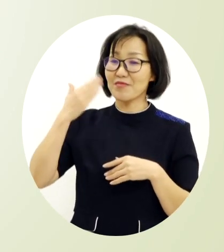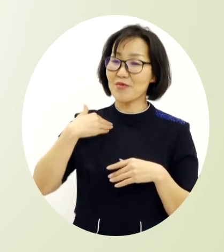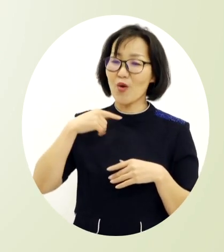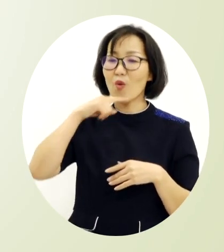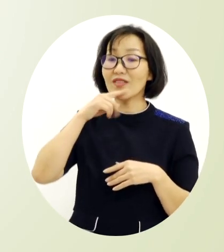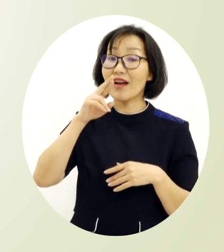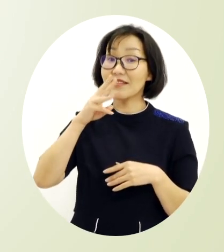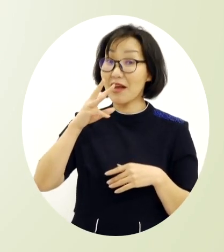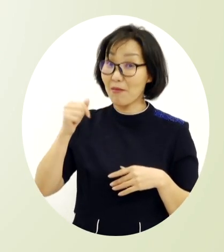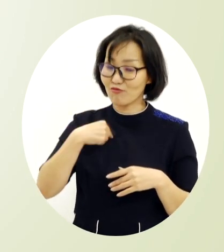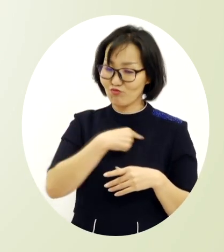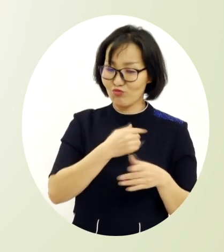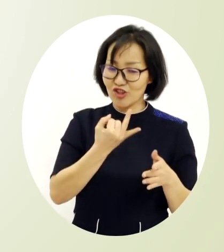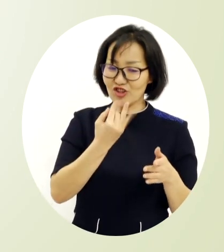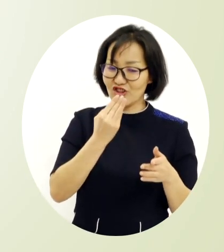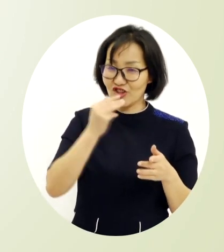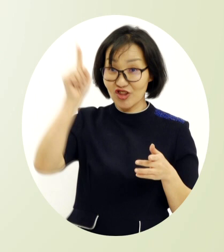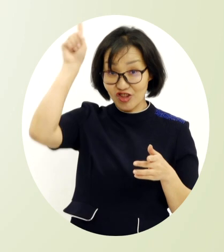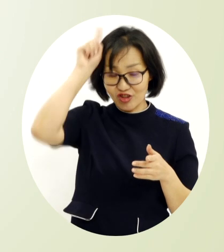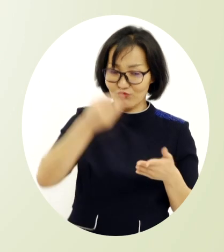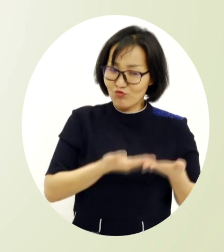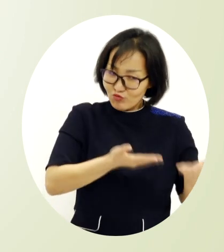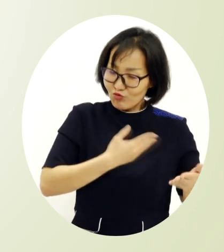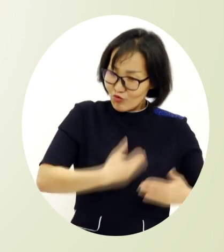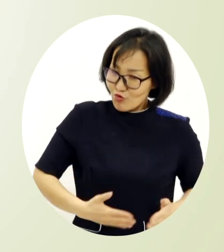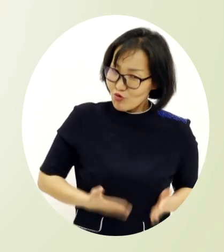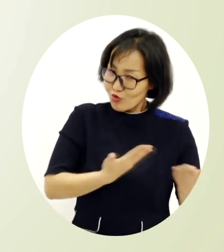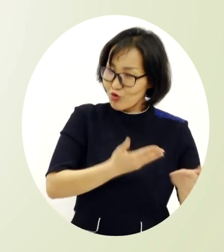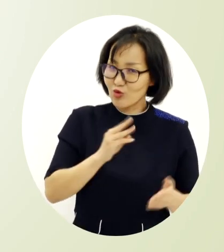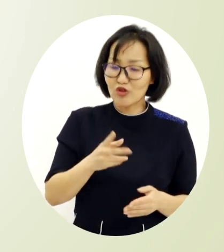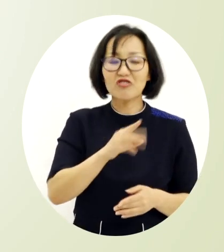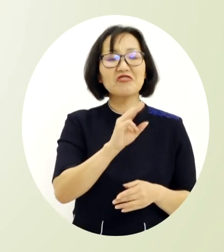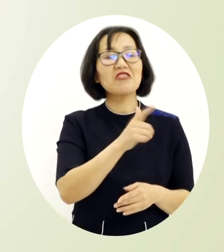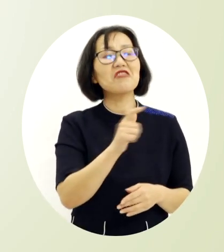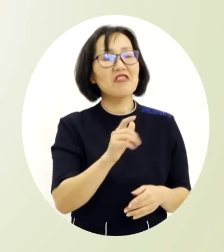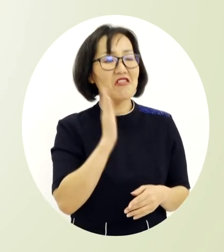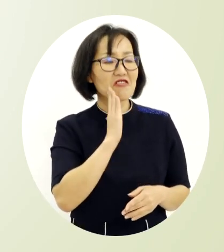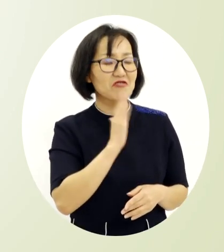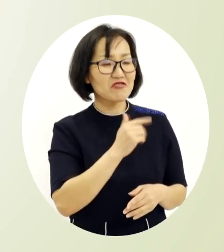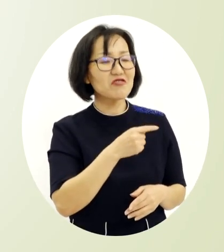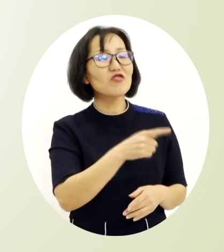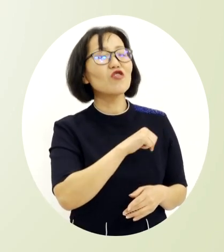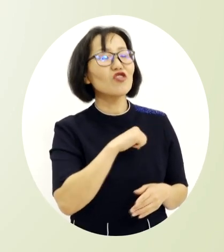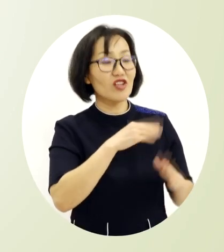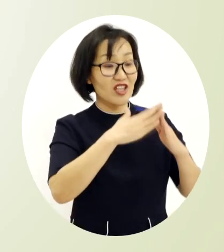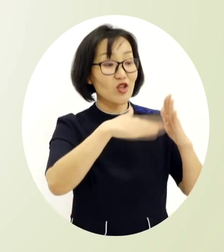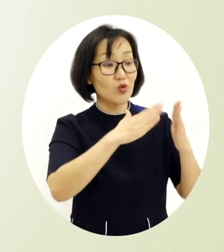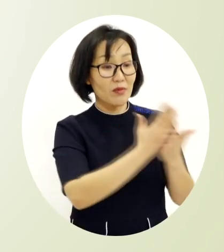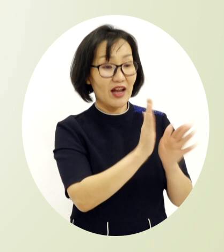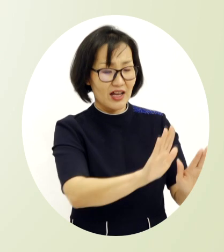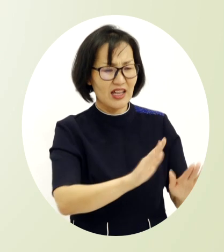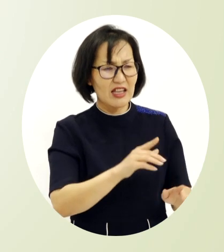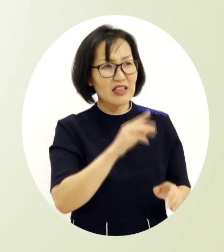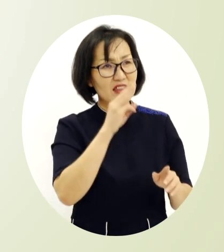улаан ямааныхаа ишгэнд зүүн шүү гэв. Тэгэхэд ээж нь тэгээ миний охин гертээ сууж байгаарэ. Тэнгэр